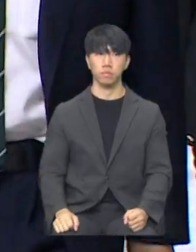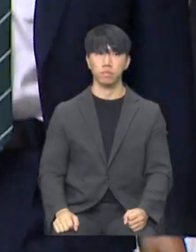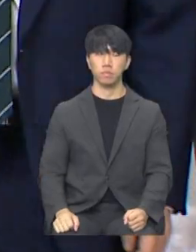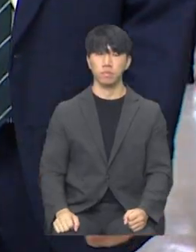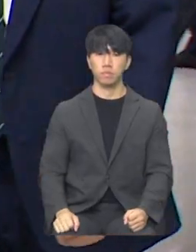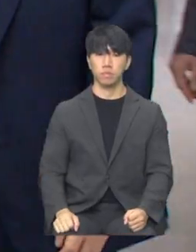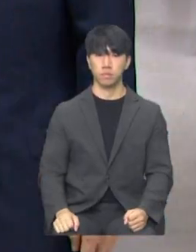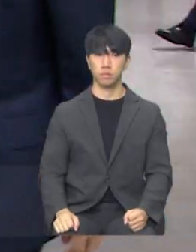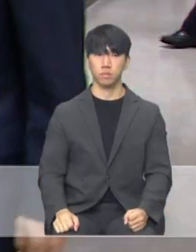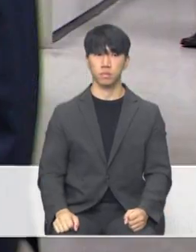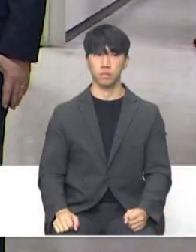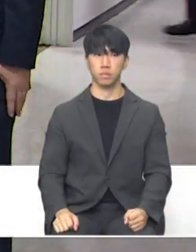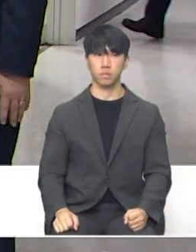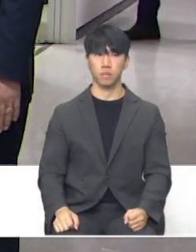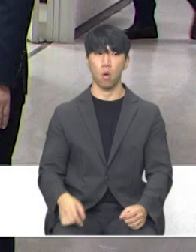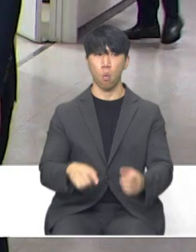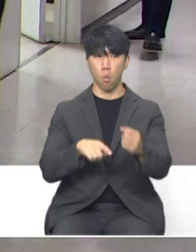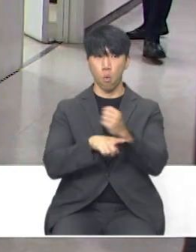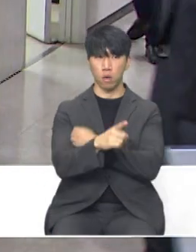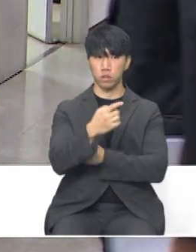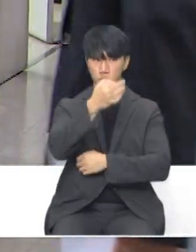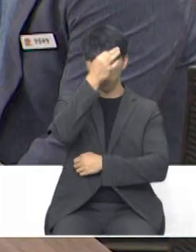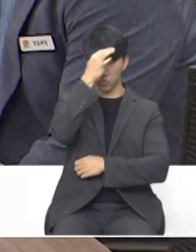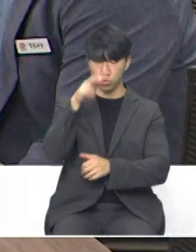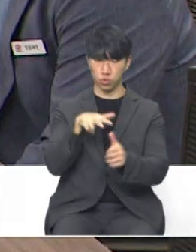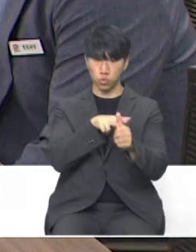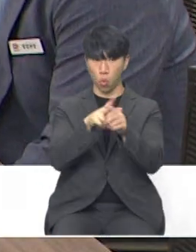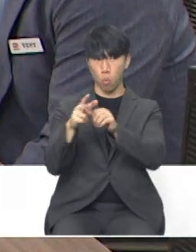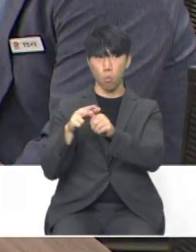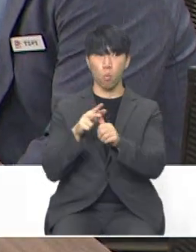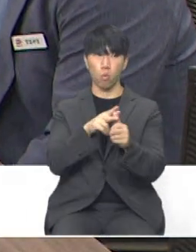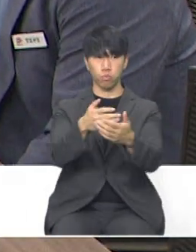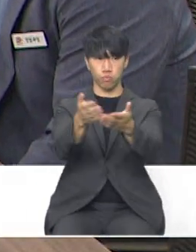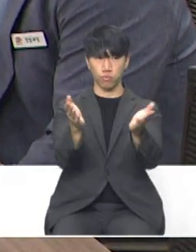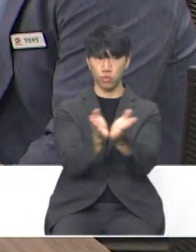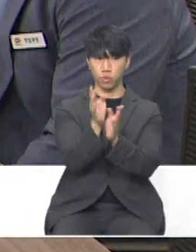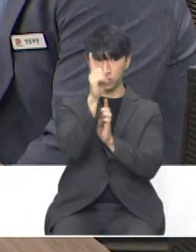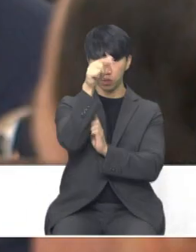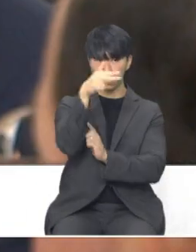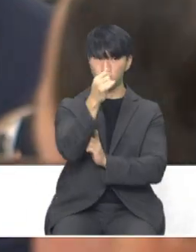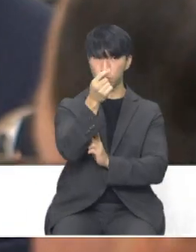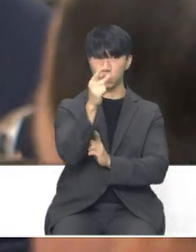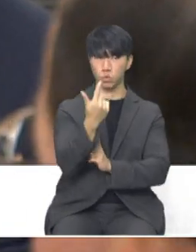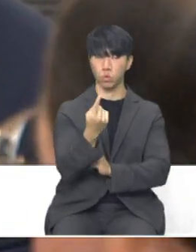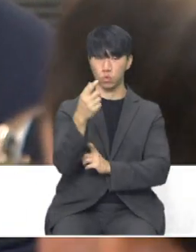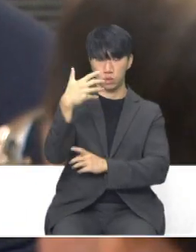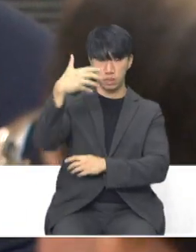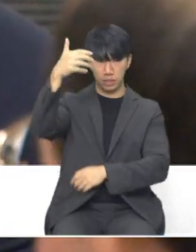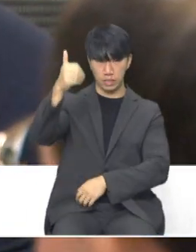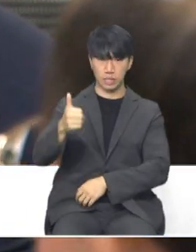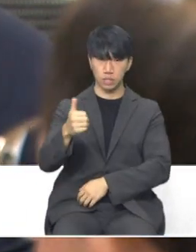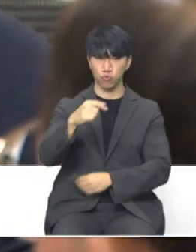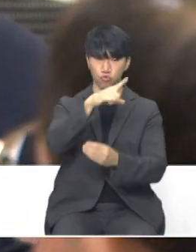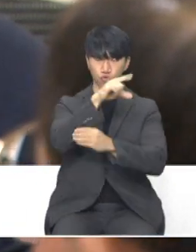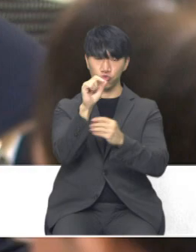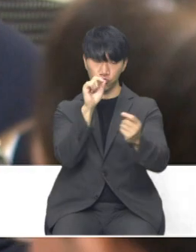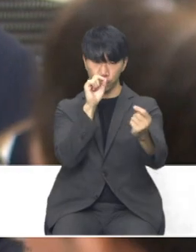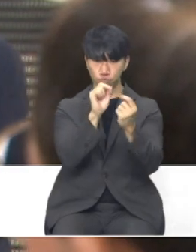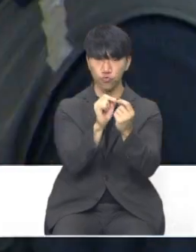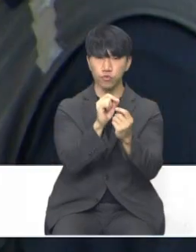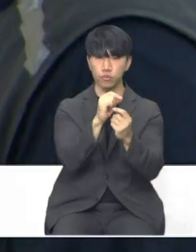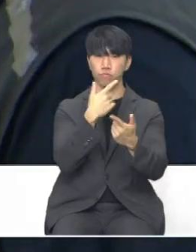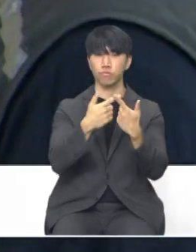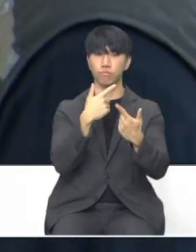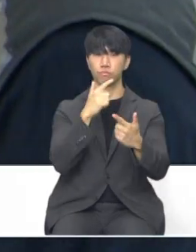이런 가운데 과학기술정보통신부 이종호 장관이 추석을 앞두고 부산을 찾았습니다. 이 부산